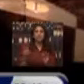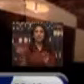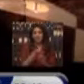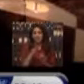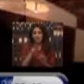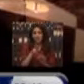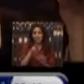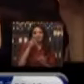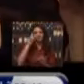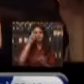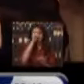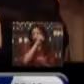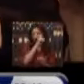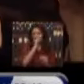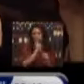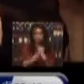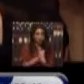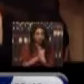توفيق بين الحاجتين.